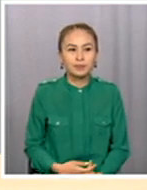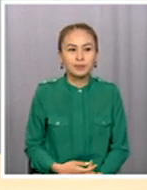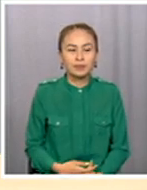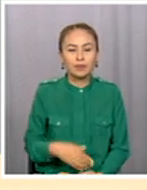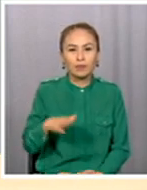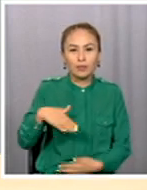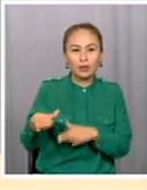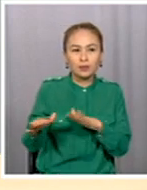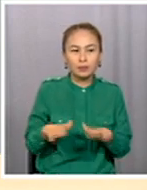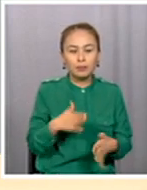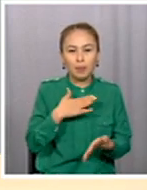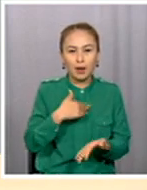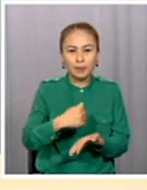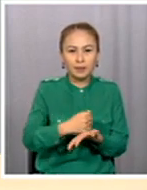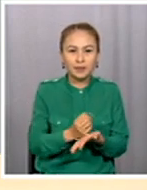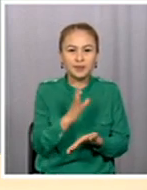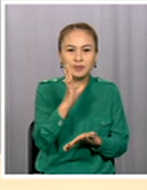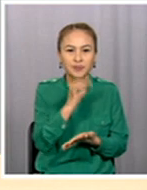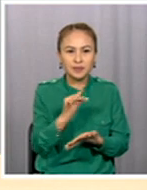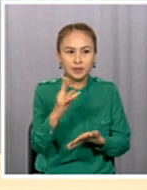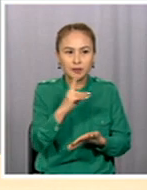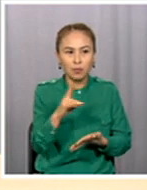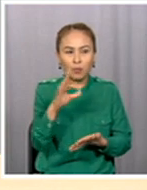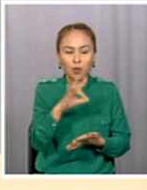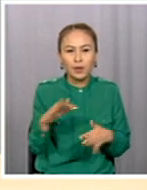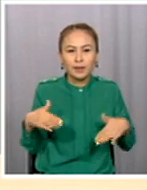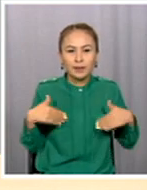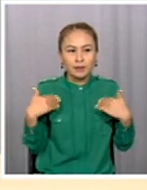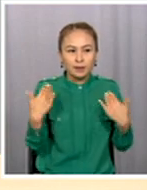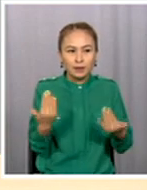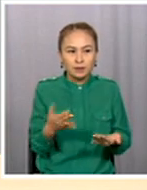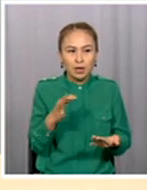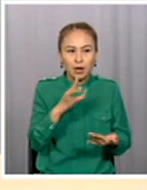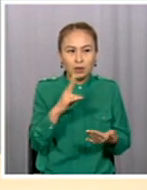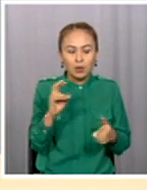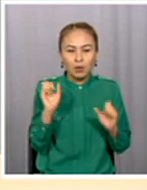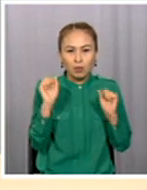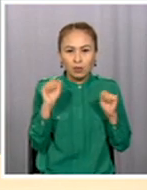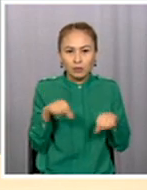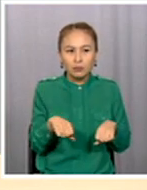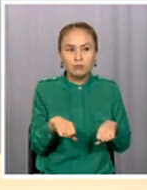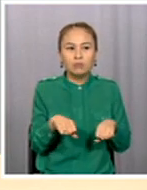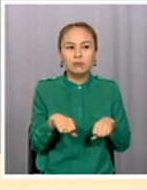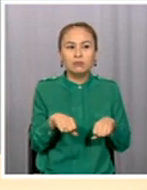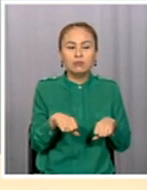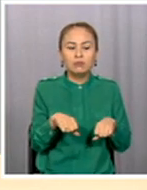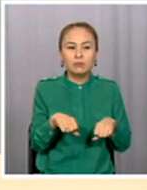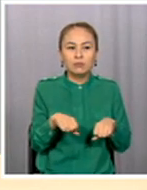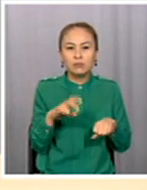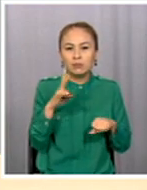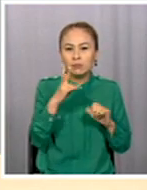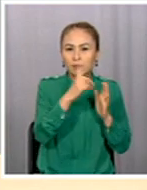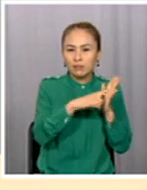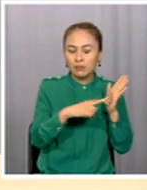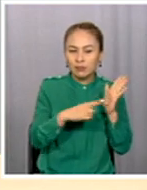Затем мы определяем вид предложения по интонации. Оно может быть восклицательным или невосклицательным.